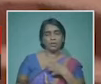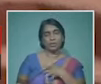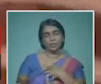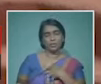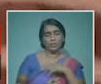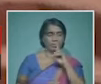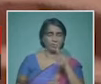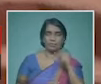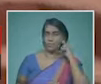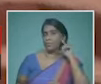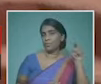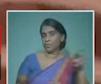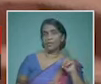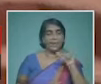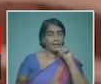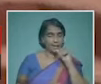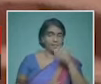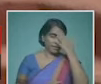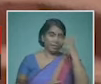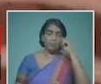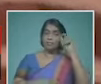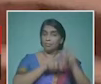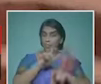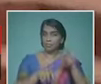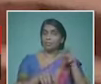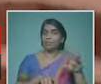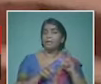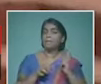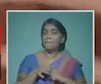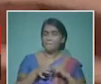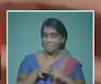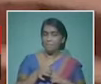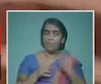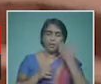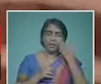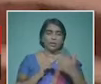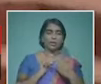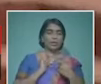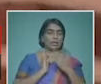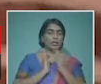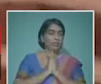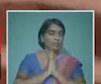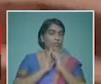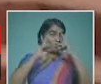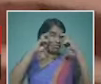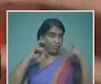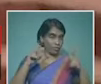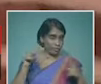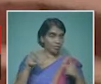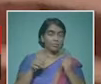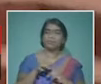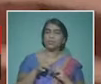தமிழ் மக்கள் மத்தியில் எழுந்திருக்கின்ற திருக்கோணேஸ்வர ஆலயம் தொடர்பான பிரச்சனை, மற்ற வவுனியா வடுக்குநாறு